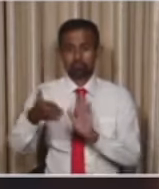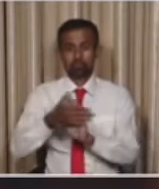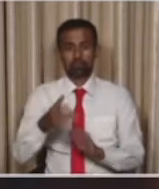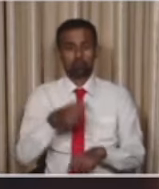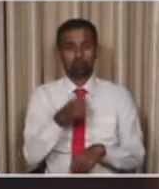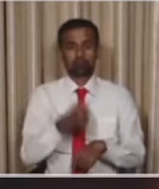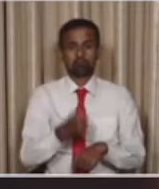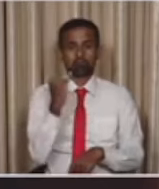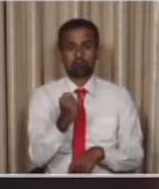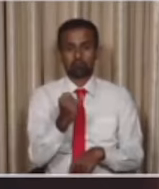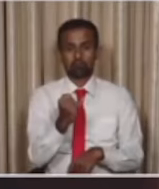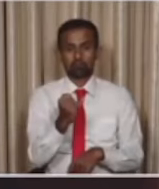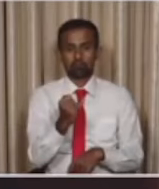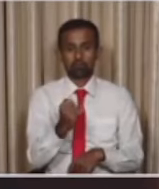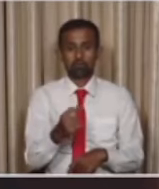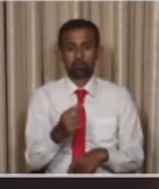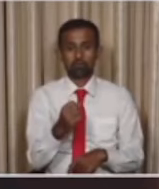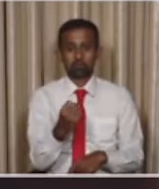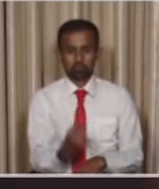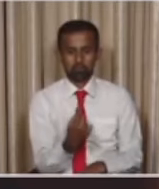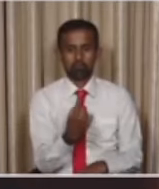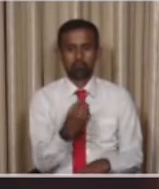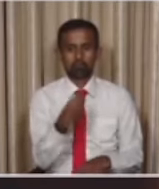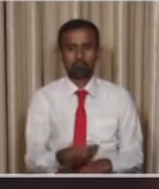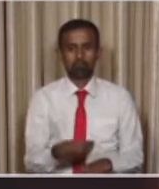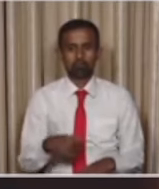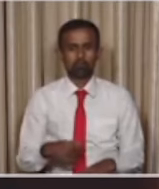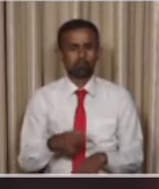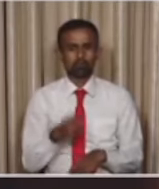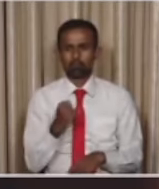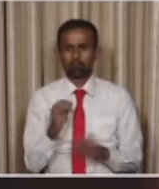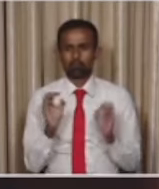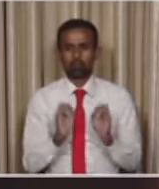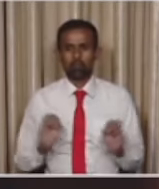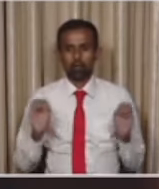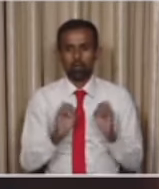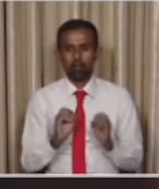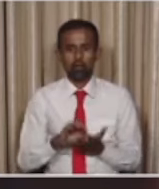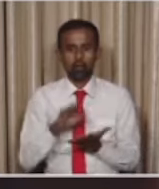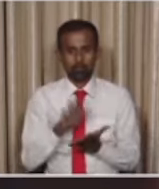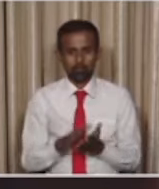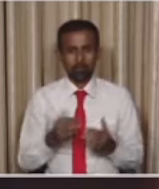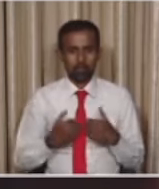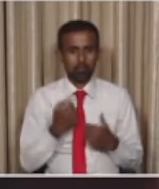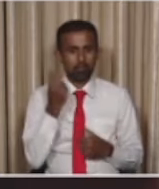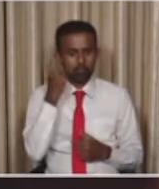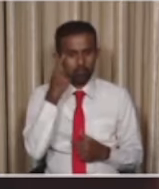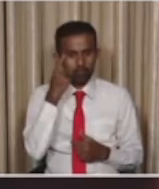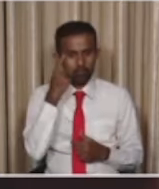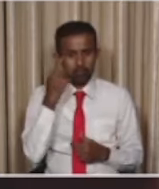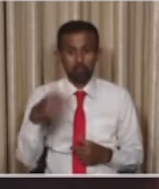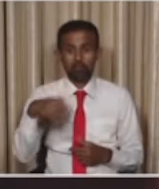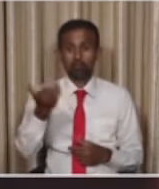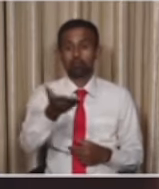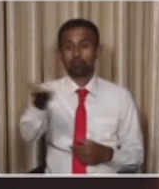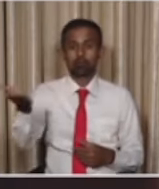මස්ත බාල්දුව. අන්තිමට එකටම වැටුණා. දැන් කිසිම මස්ත බාල්දුවක් නැහැ. අනිවාර්යෙන් අපි දන්නවා එහා පැත්තේ